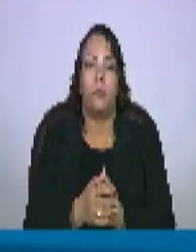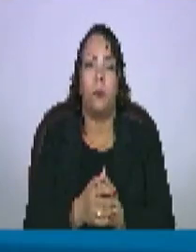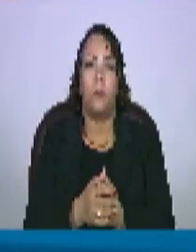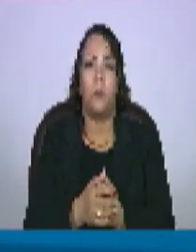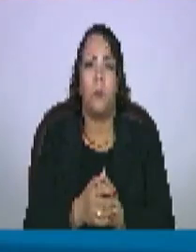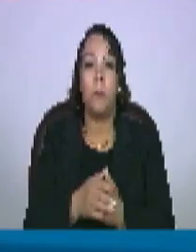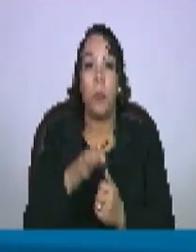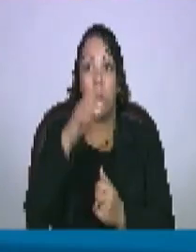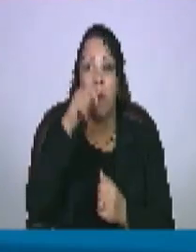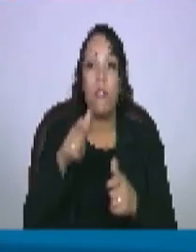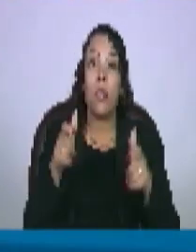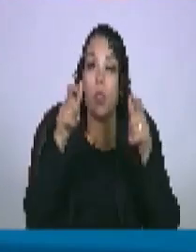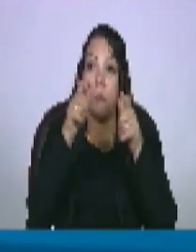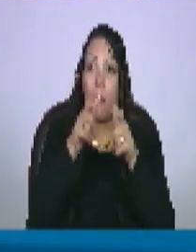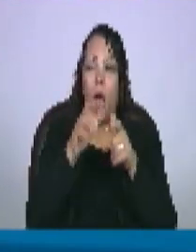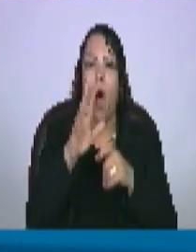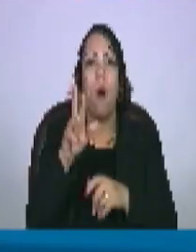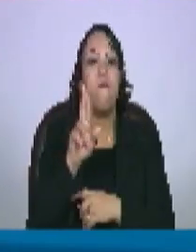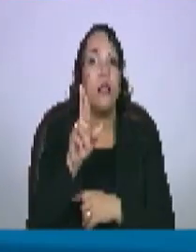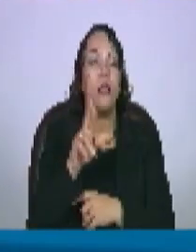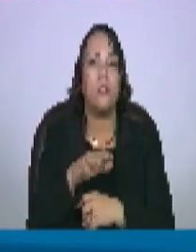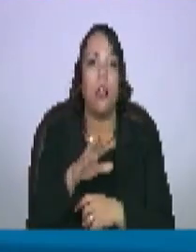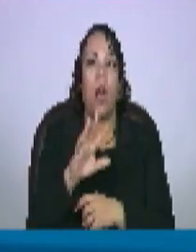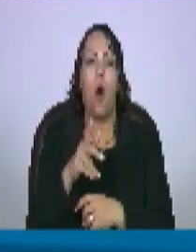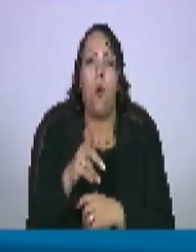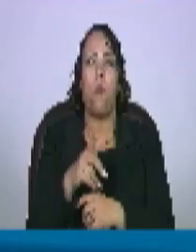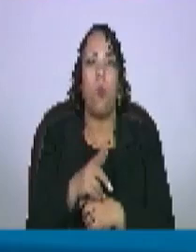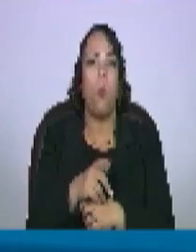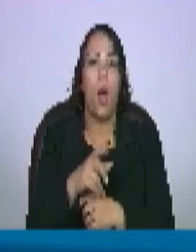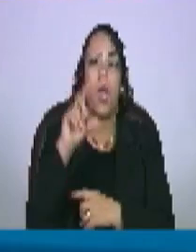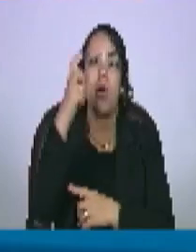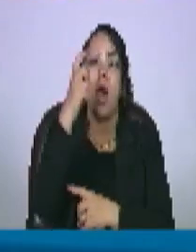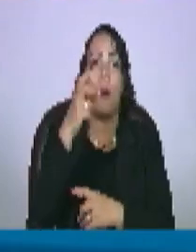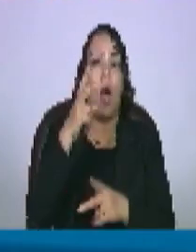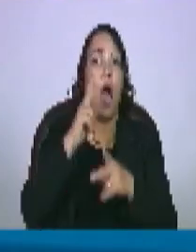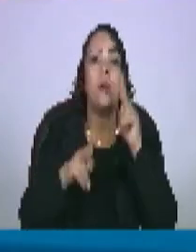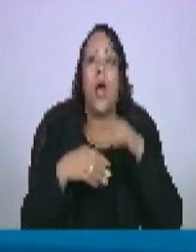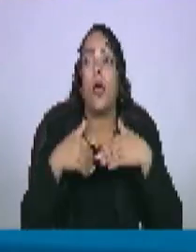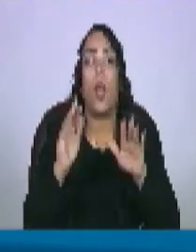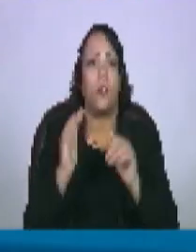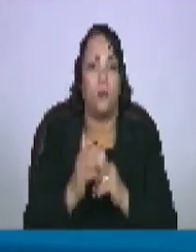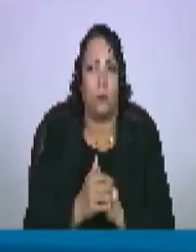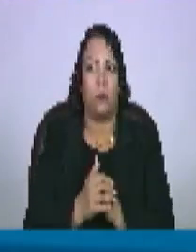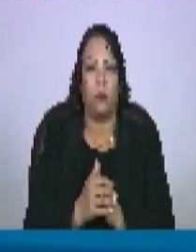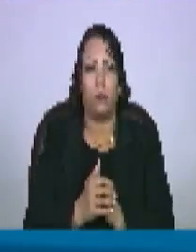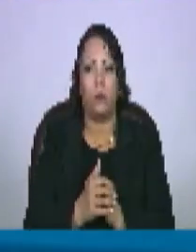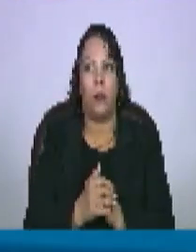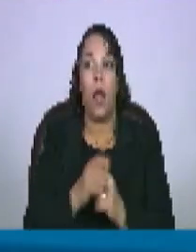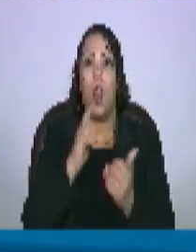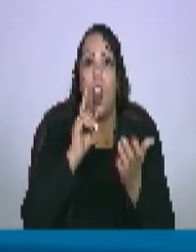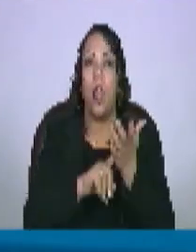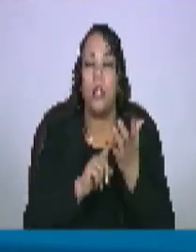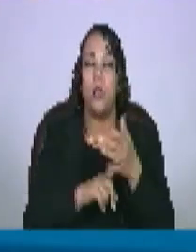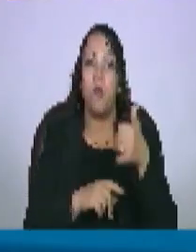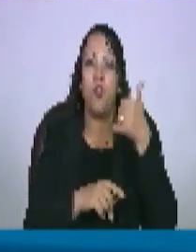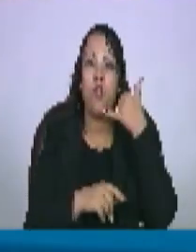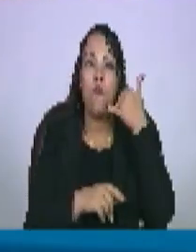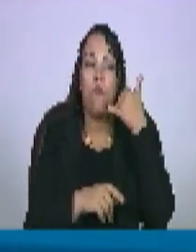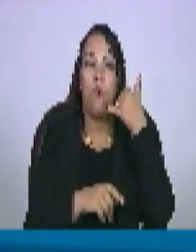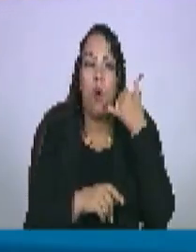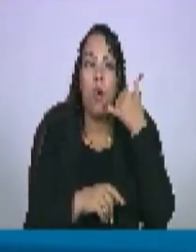يعني اذا كنت في اجتماع ولا في كنيسه ولا في دور عباده ولا ايا كانت لازم تحط التليفون